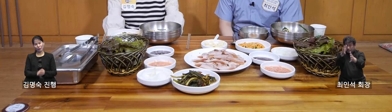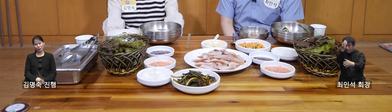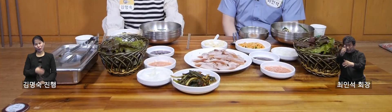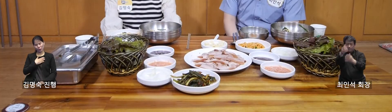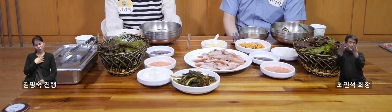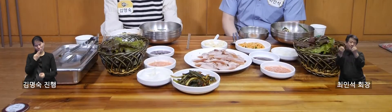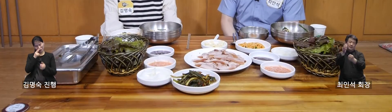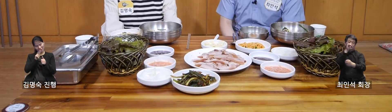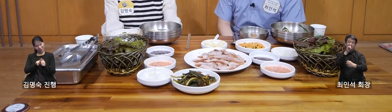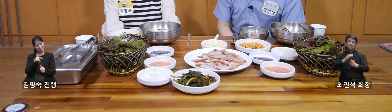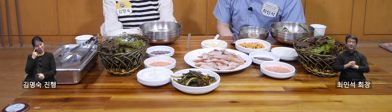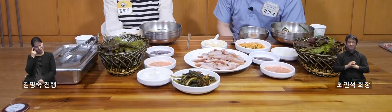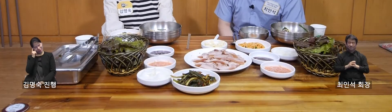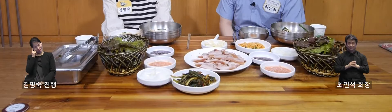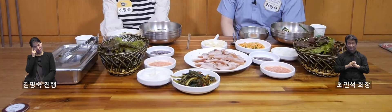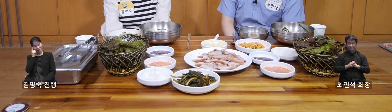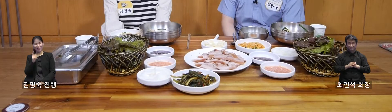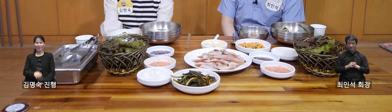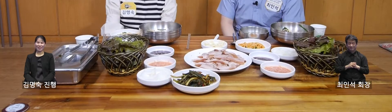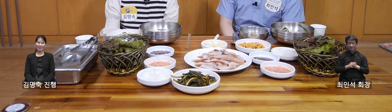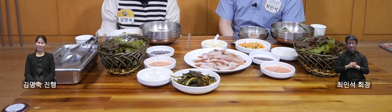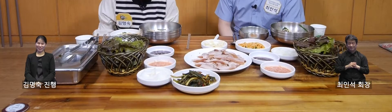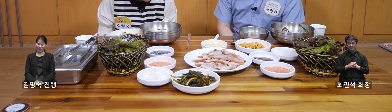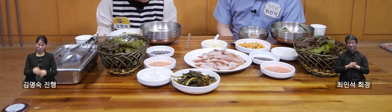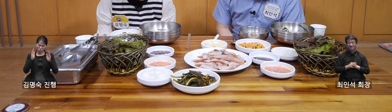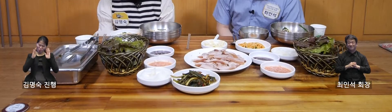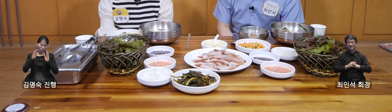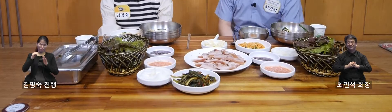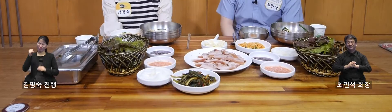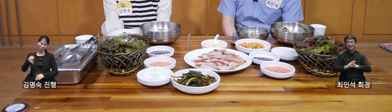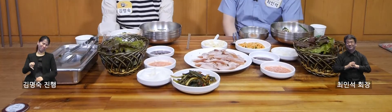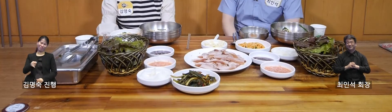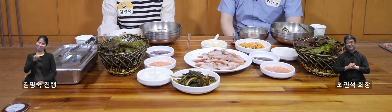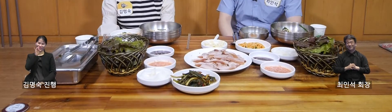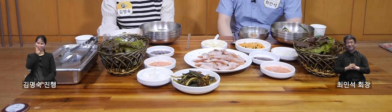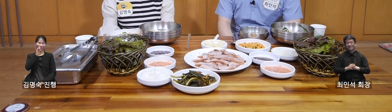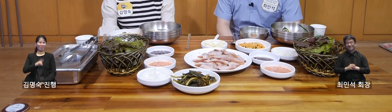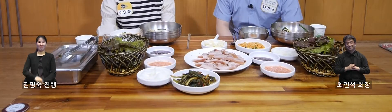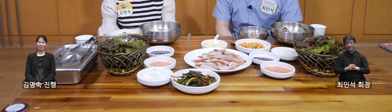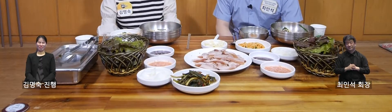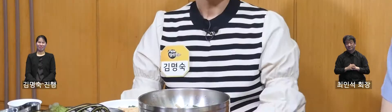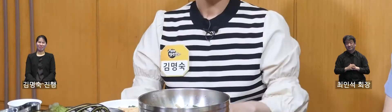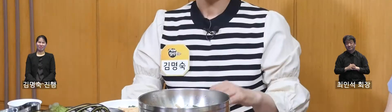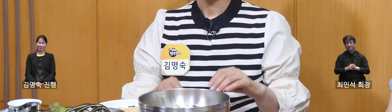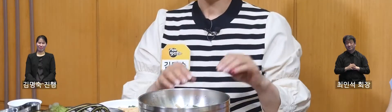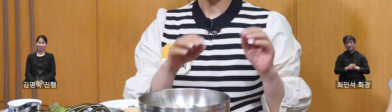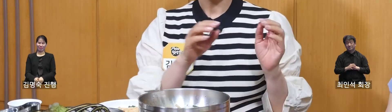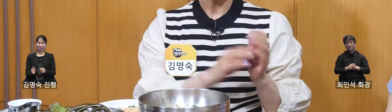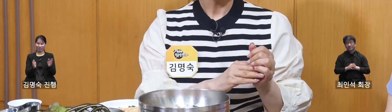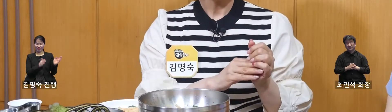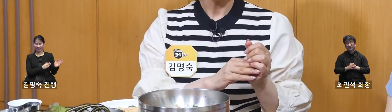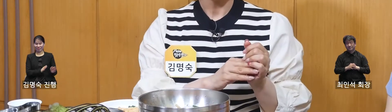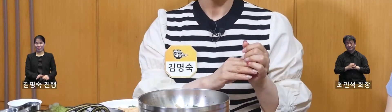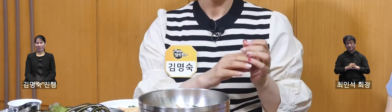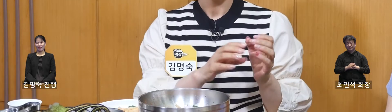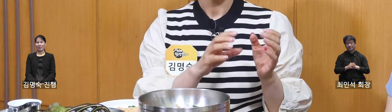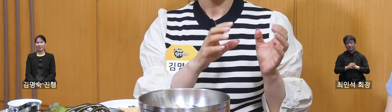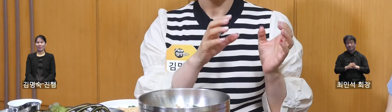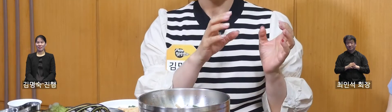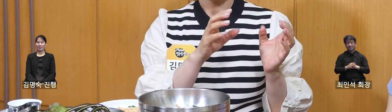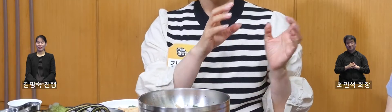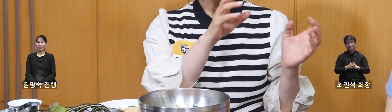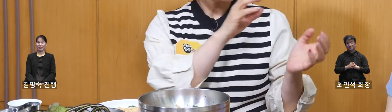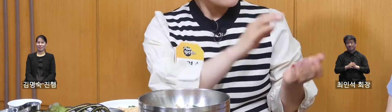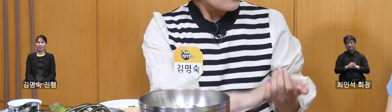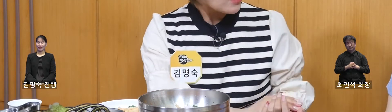도전해볼까? 네. 아니, 저는 공부가 별로. 근데 이게 보면은,